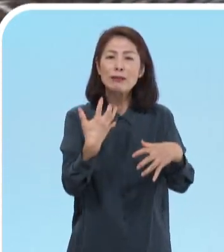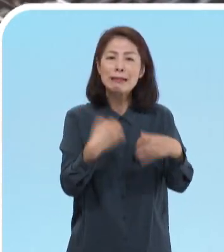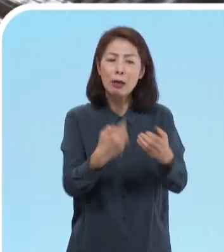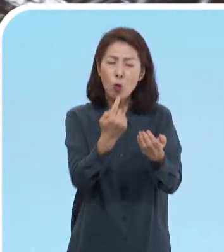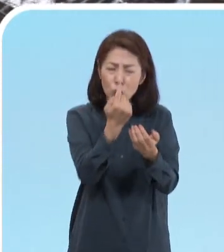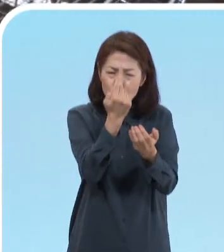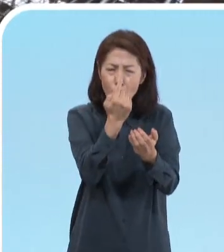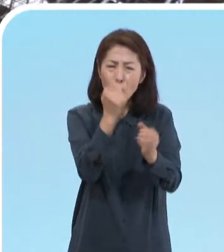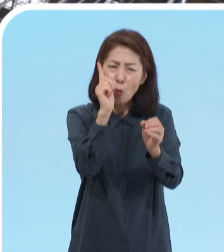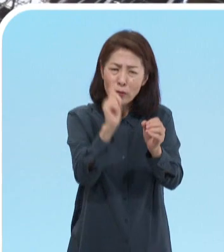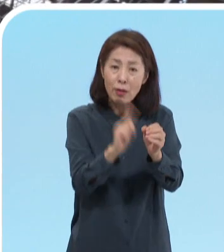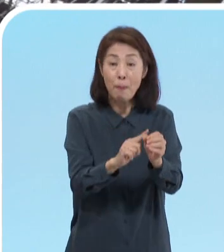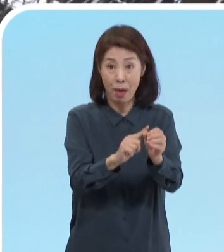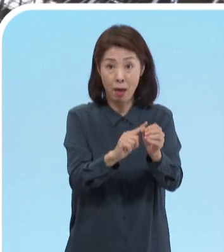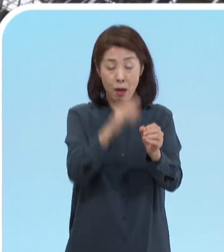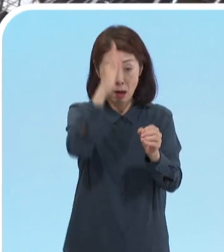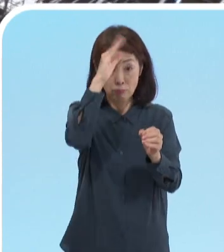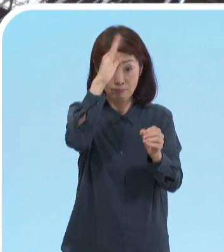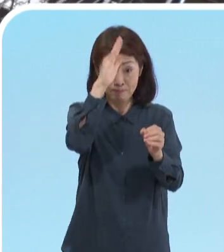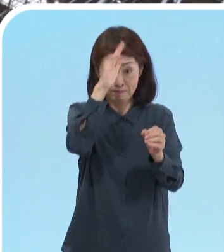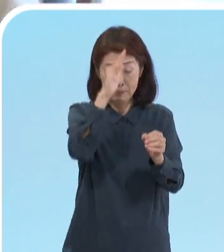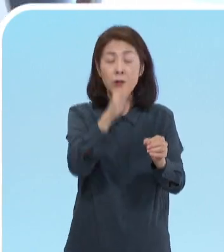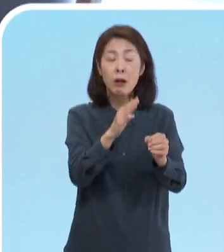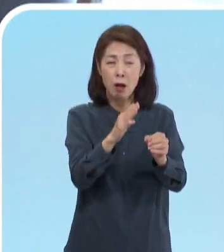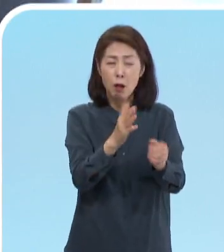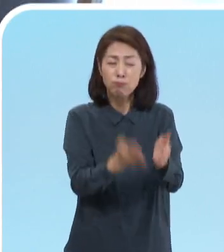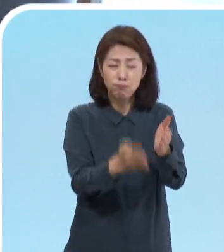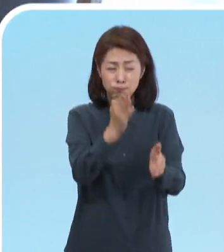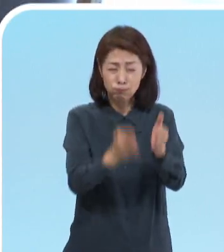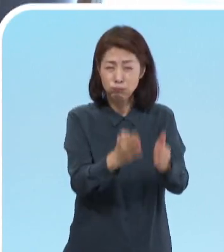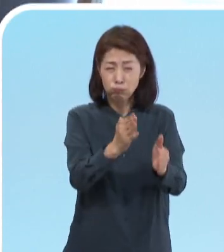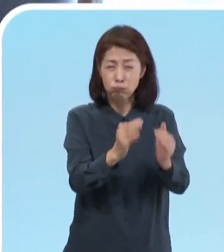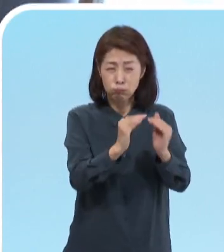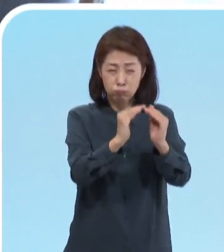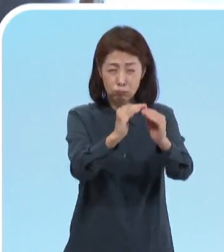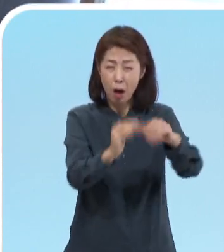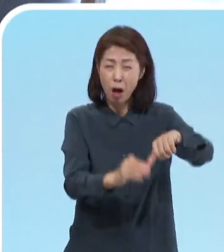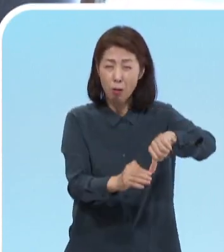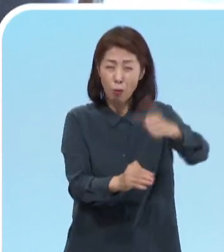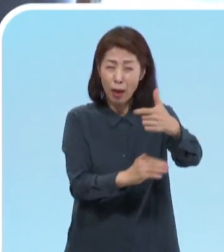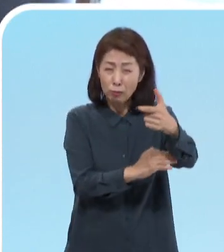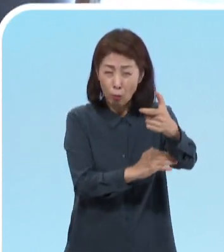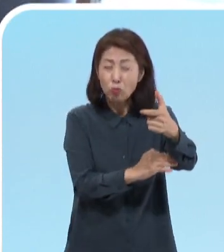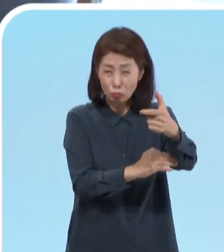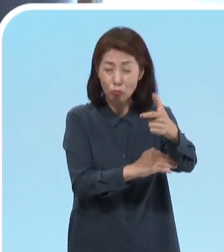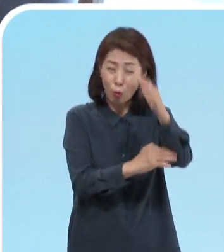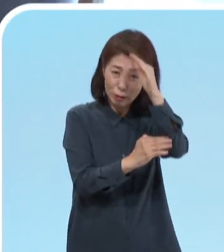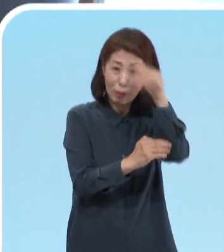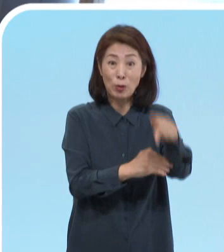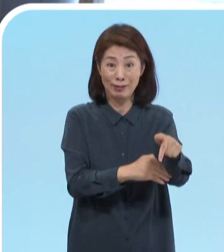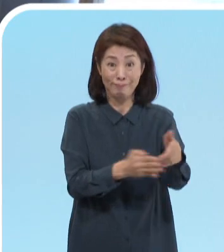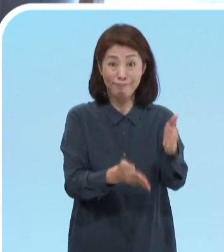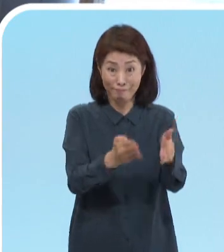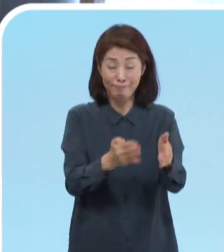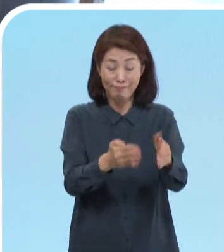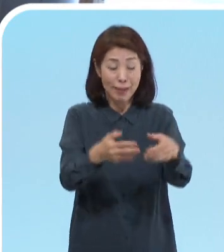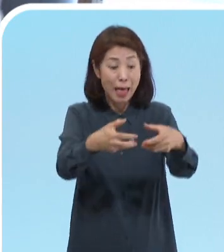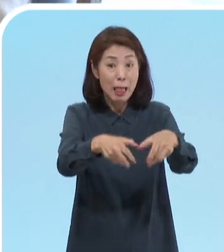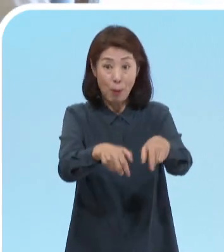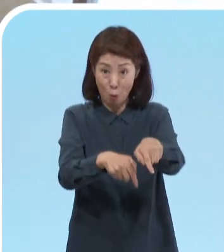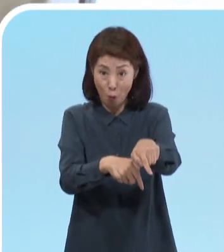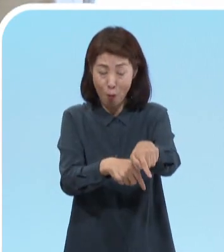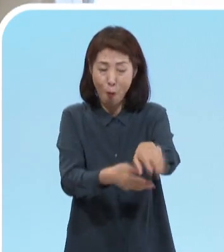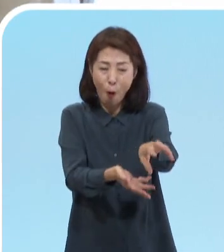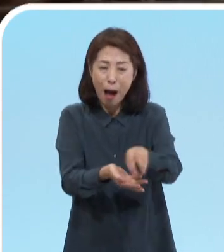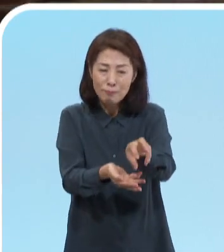の生徒が授業の一環としておよそ560羽の鶏を飼育している鶏舎があって、実際に